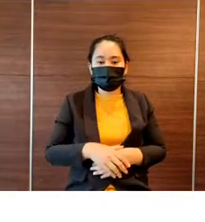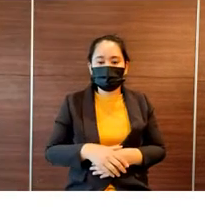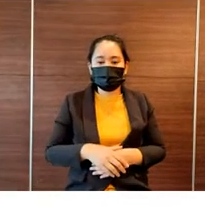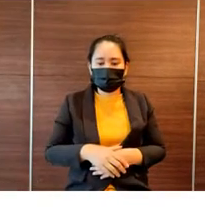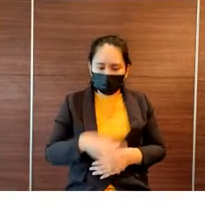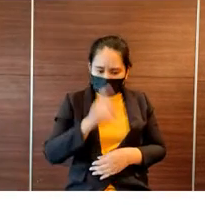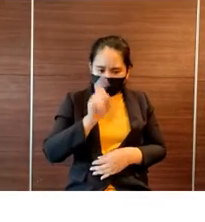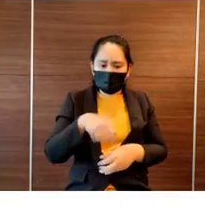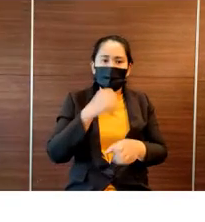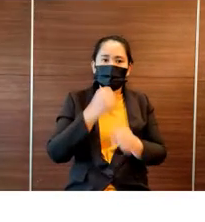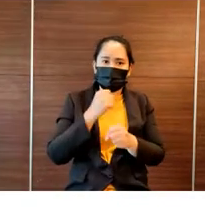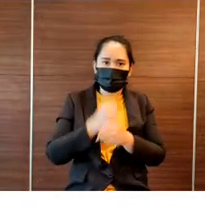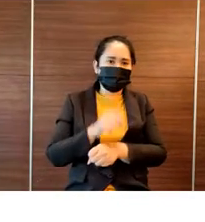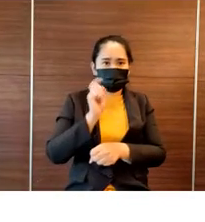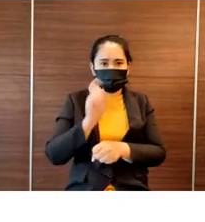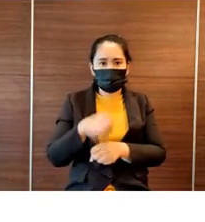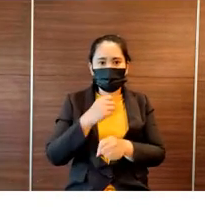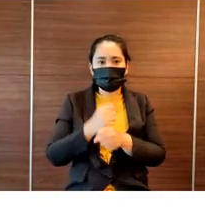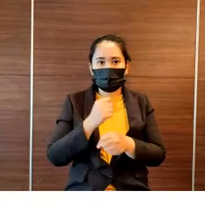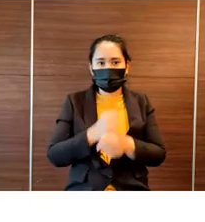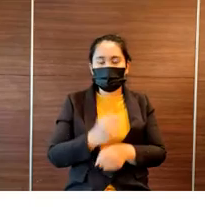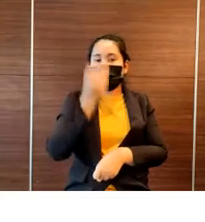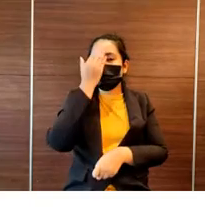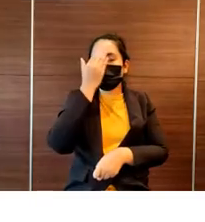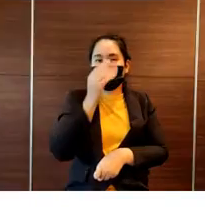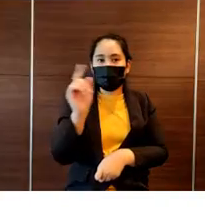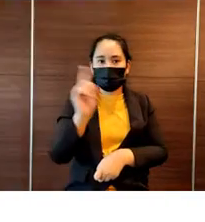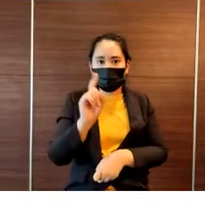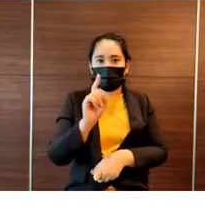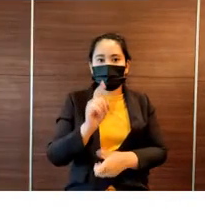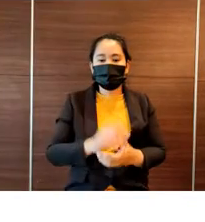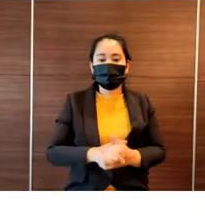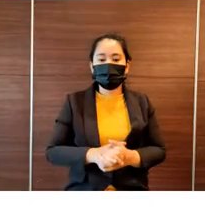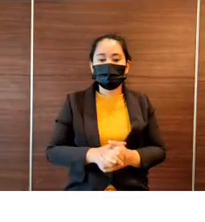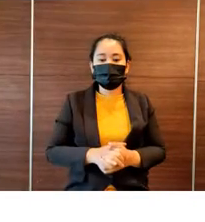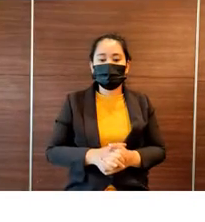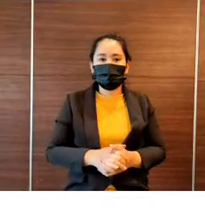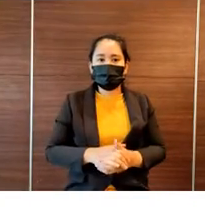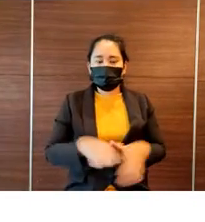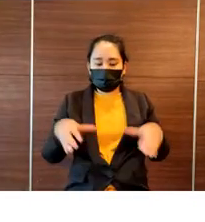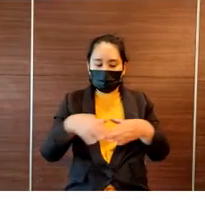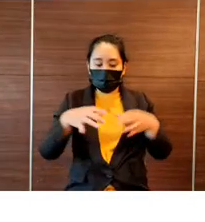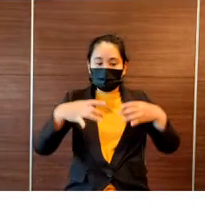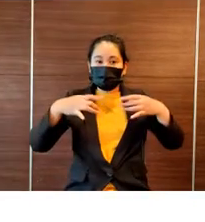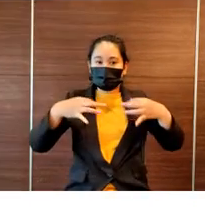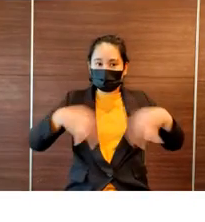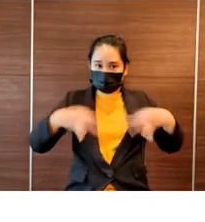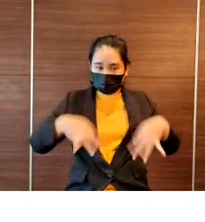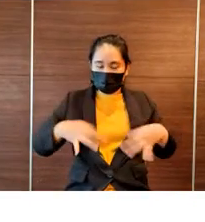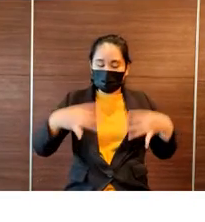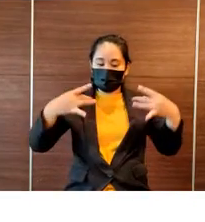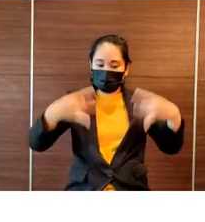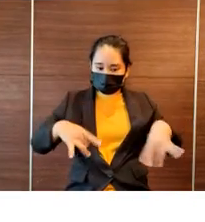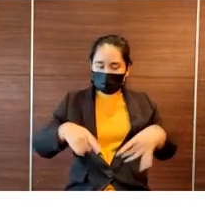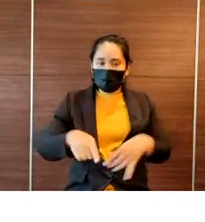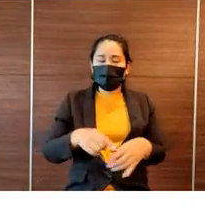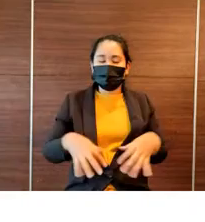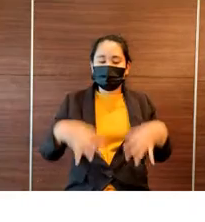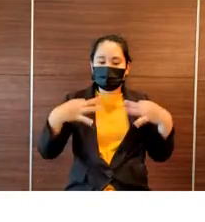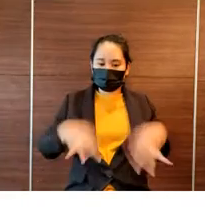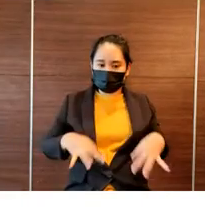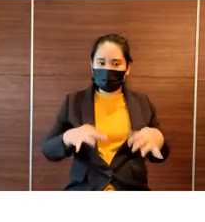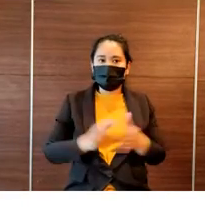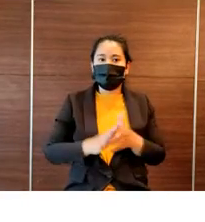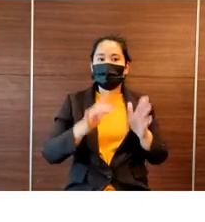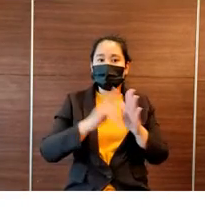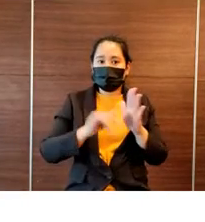มันต้องทำว่ะเพราะว่าคนที่เสี่ยงอุตส่าห์เราตรวจเจอยังไม่ติดเชื้อกินเพปติ